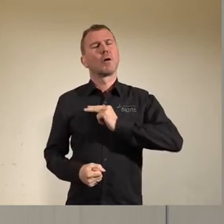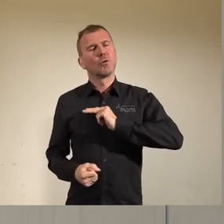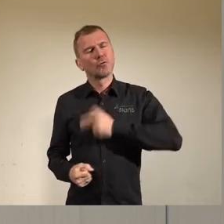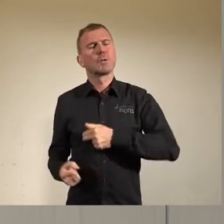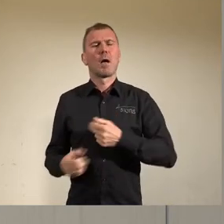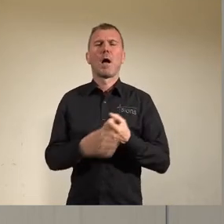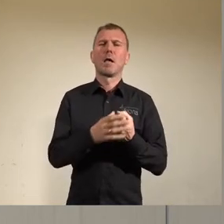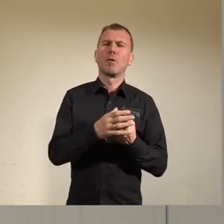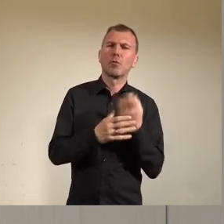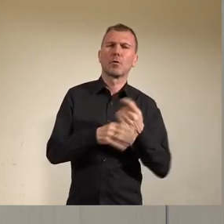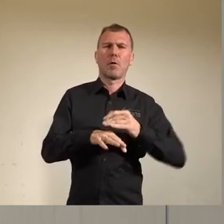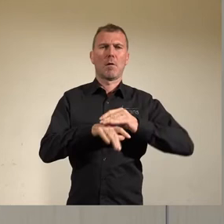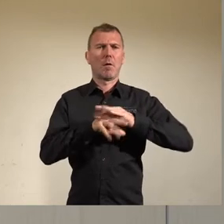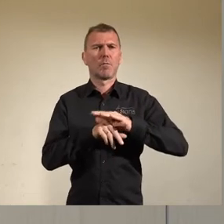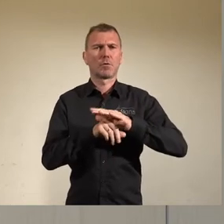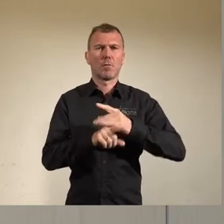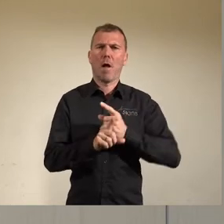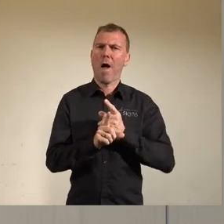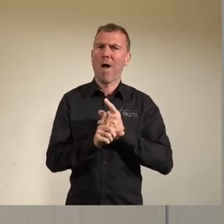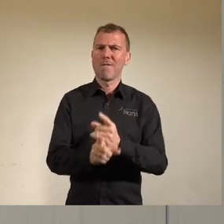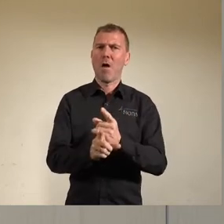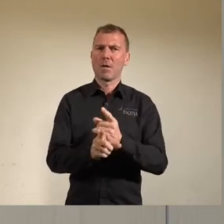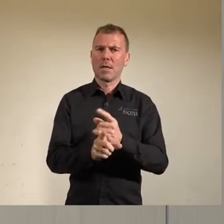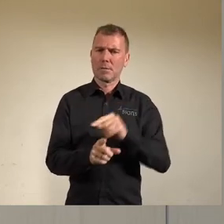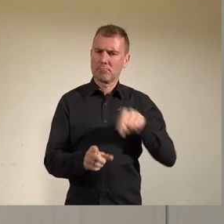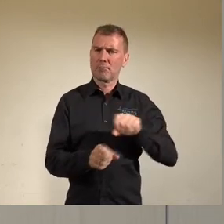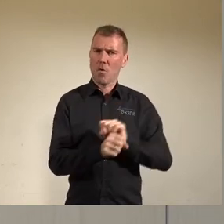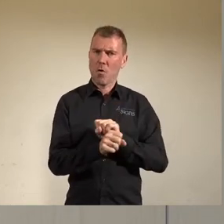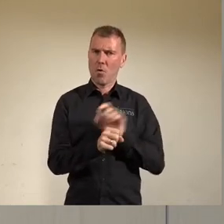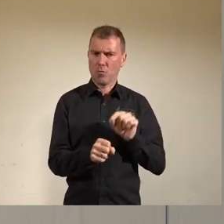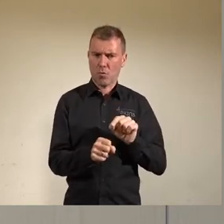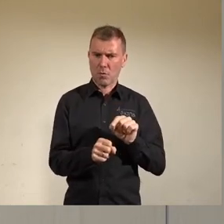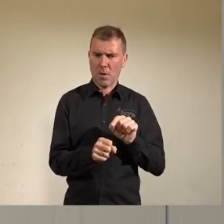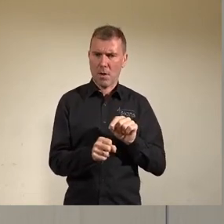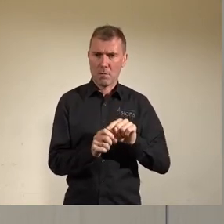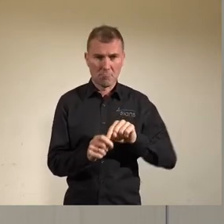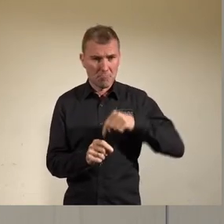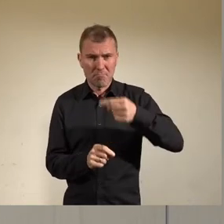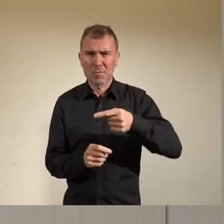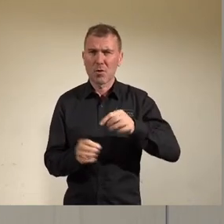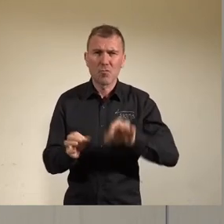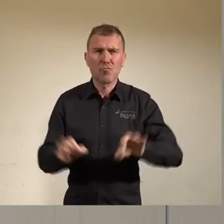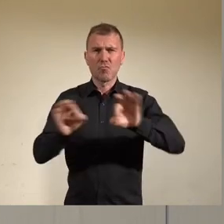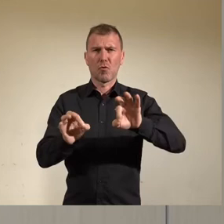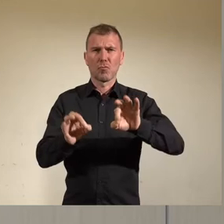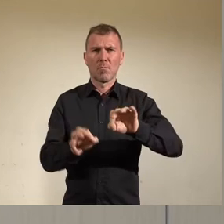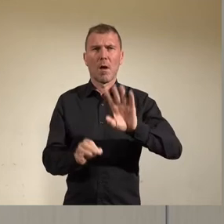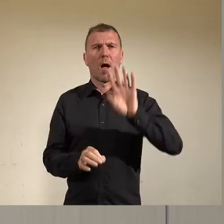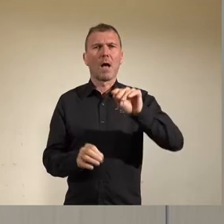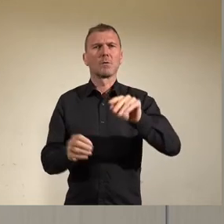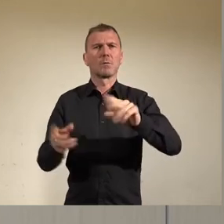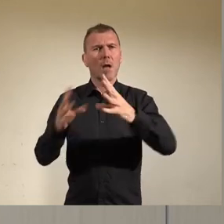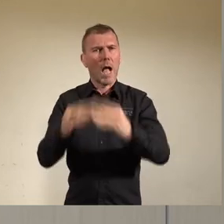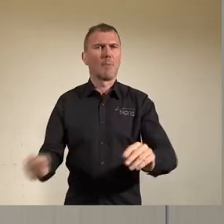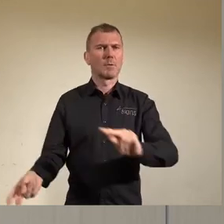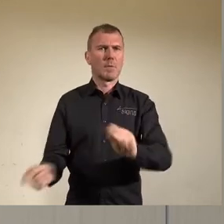kulturelle und wirtschaftliche Folgen der Corona-Pandemie verschärft zu werden, anstatt diese